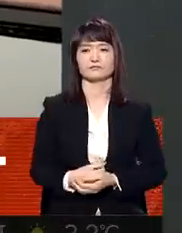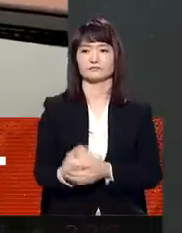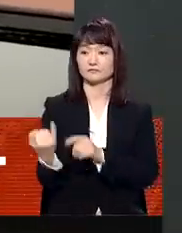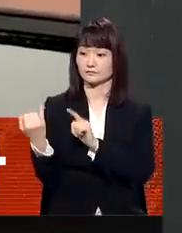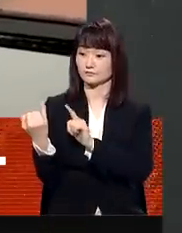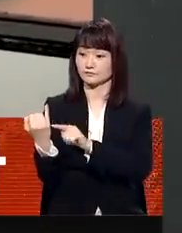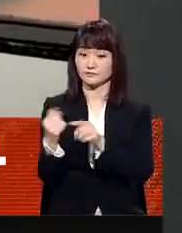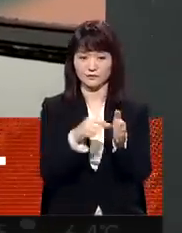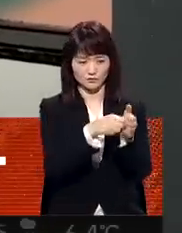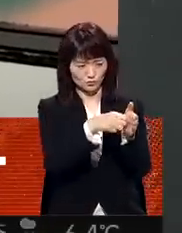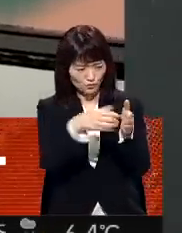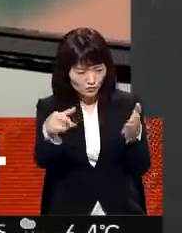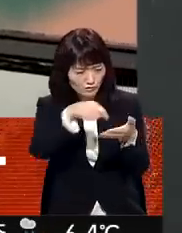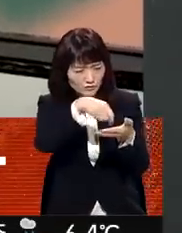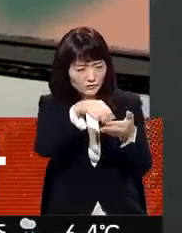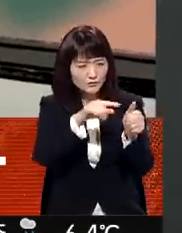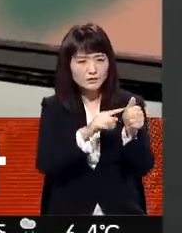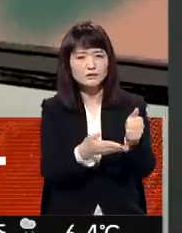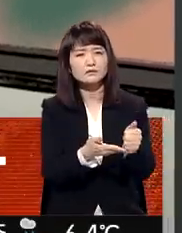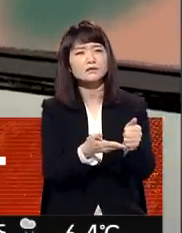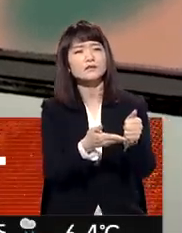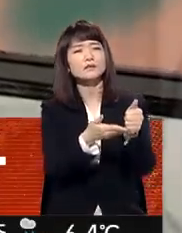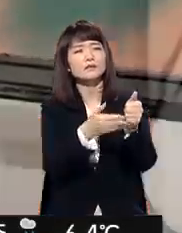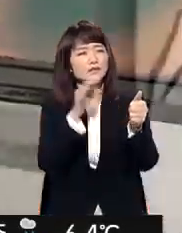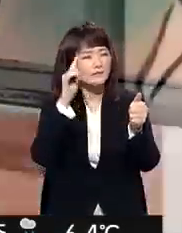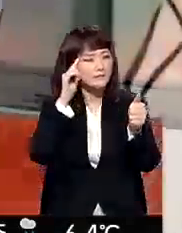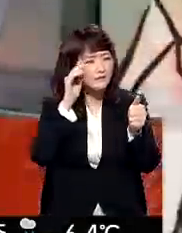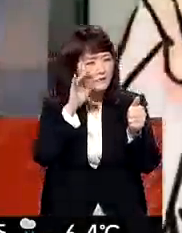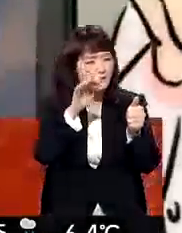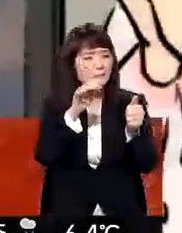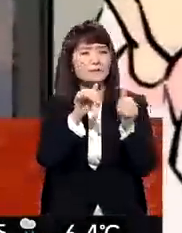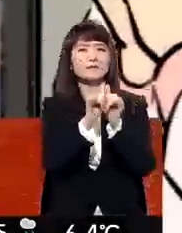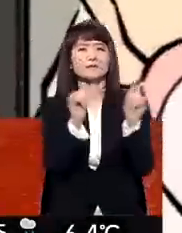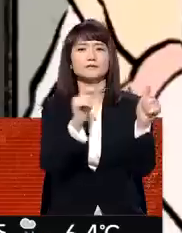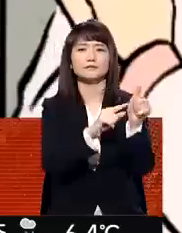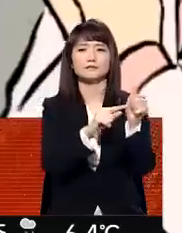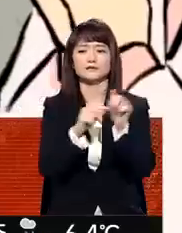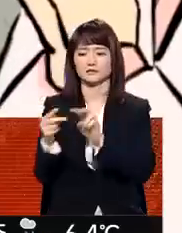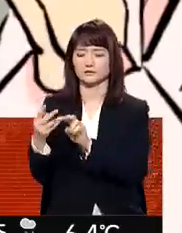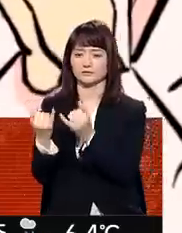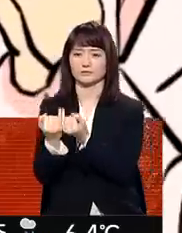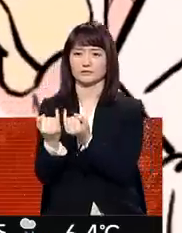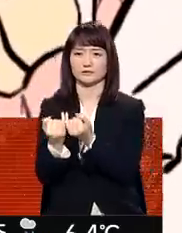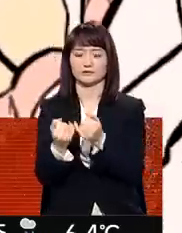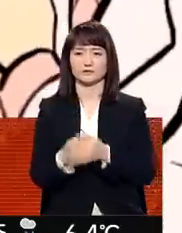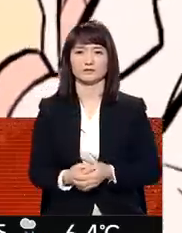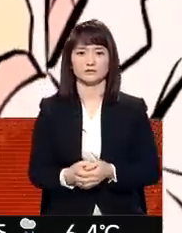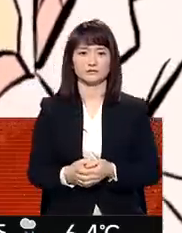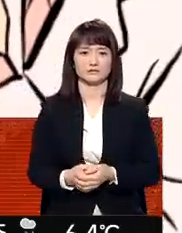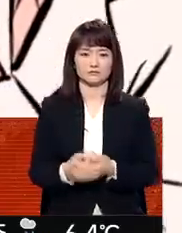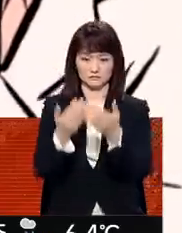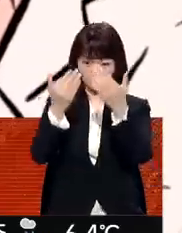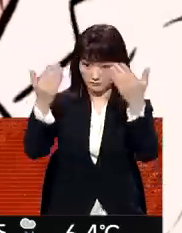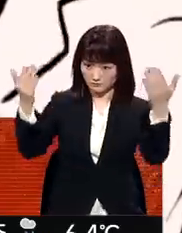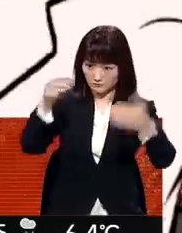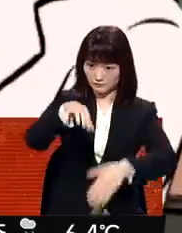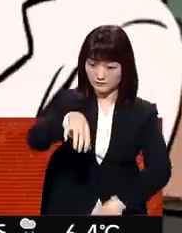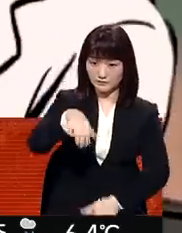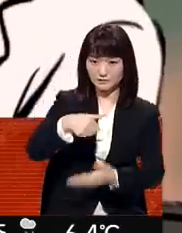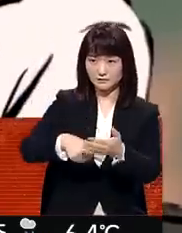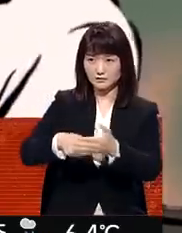여성에게 그 유명 화가는요 존경과 동경의 대상이었다고 합니다 20대 여성이 말하기를 전시장에 있는 작품을 다 공부하고